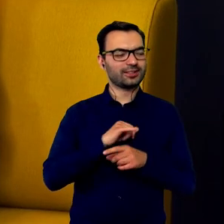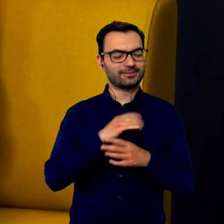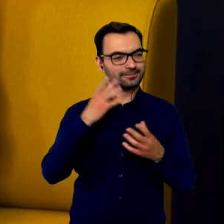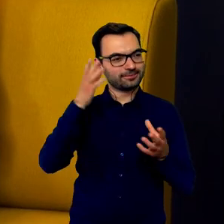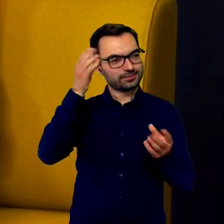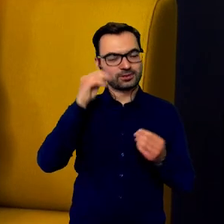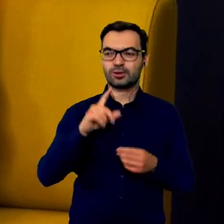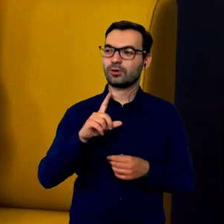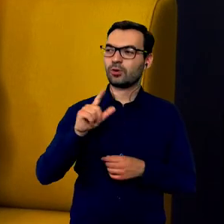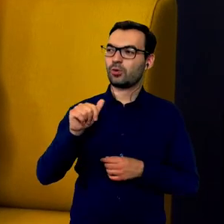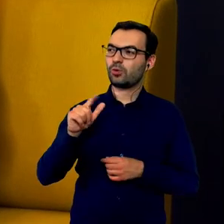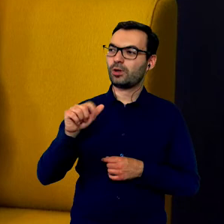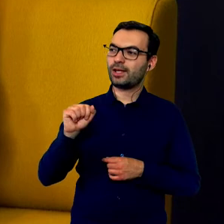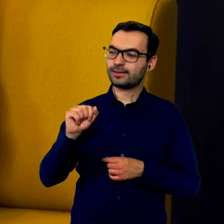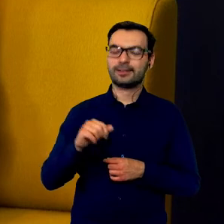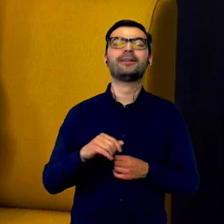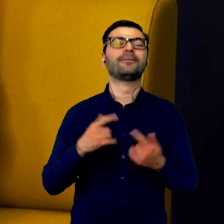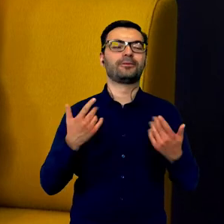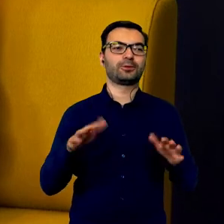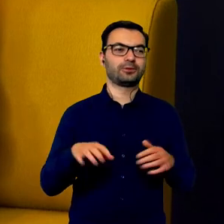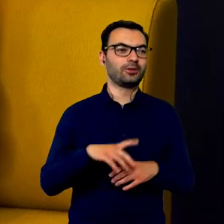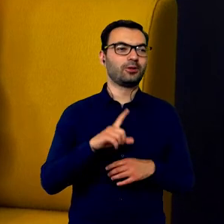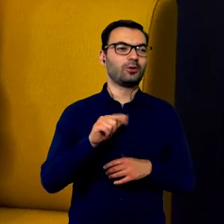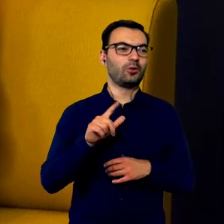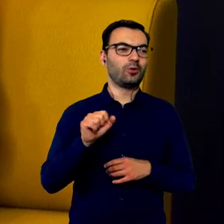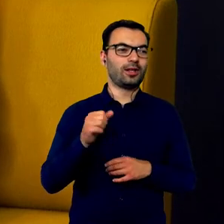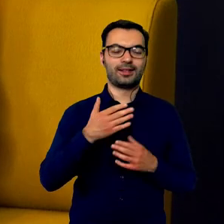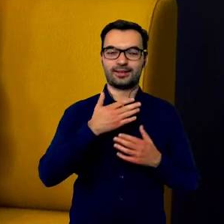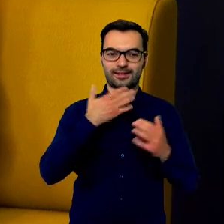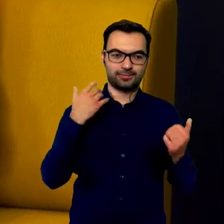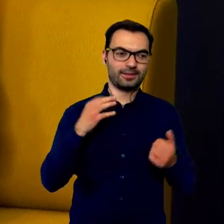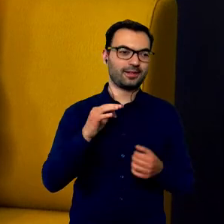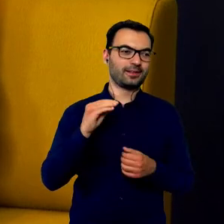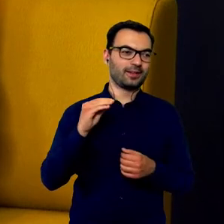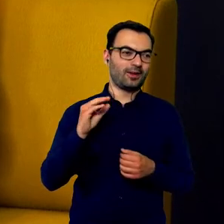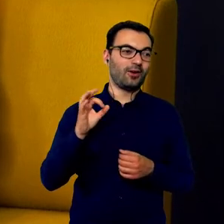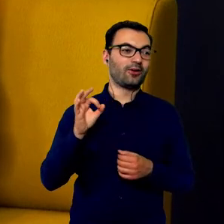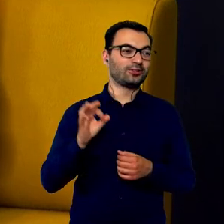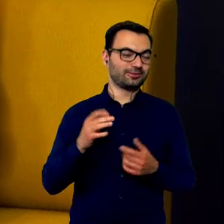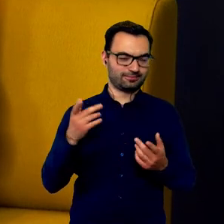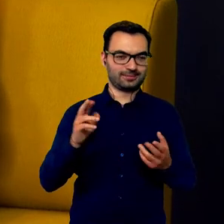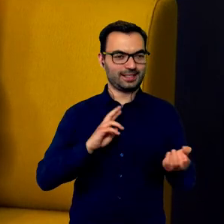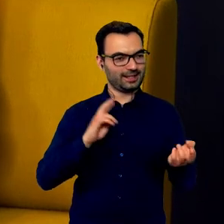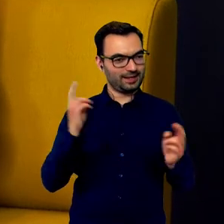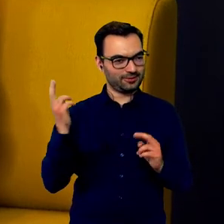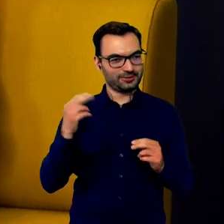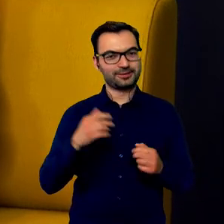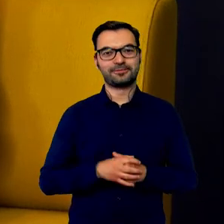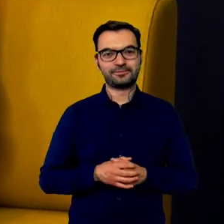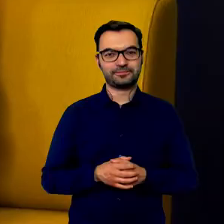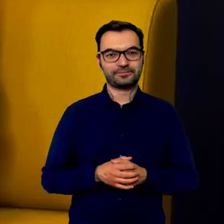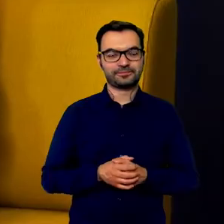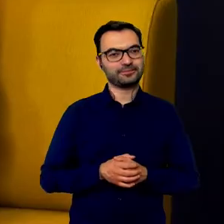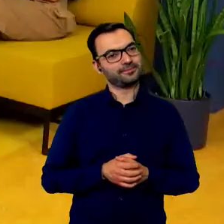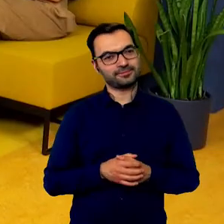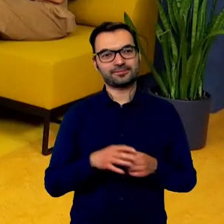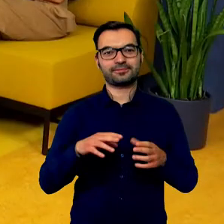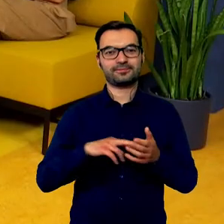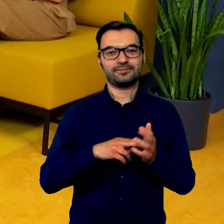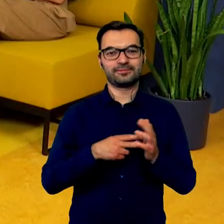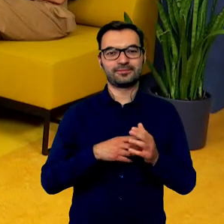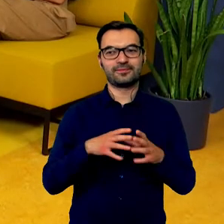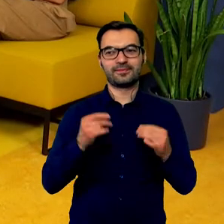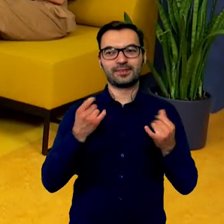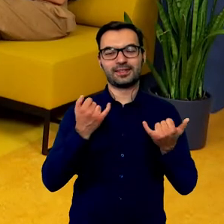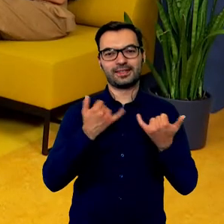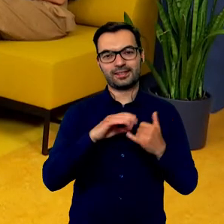Bo... Lula. Lula. Więc Luli nie ma, Teoś reaguje. Tak, Teoś, o Tobie mówimy. Trochę inaczej nasz początek wygląda przez to,